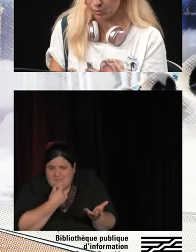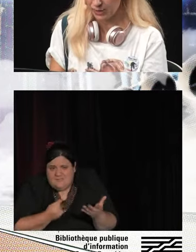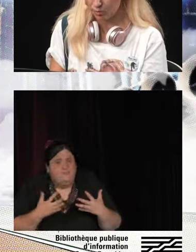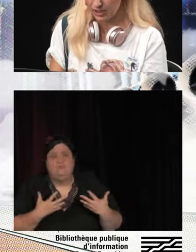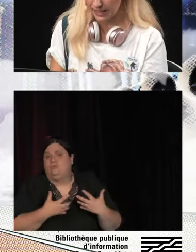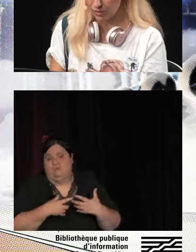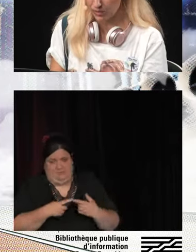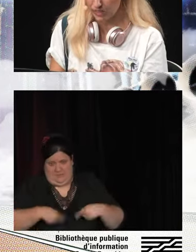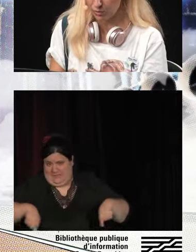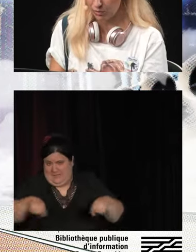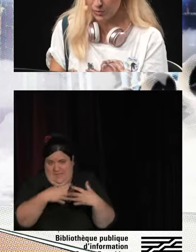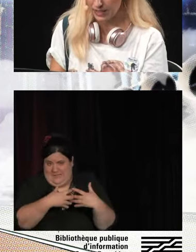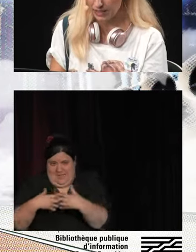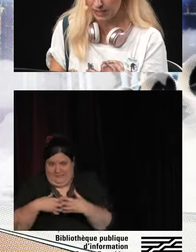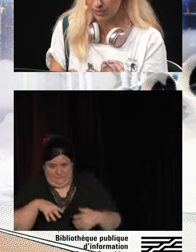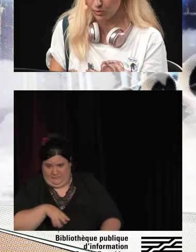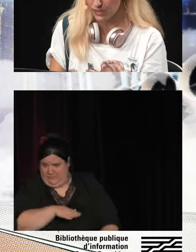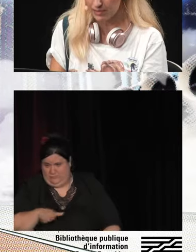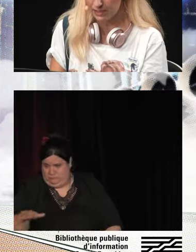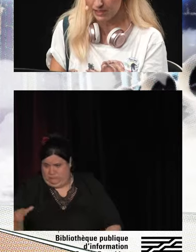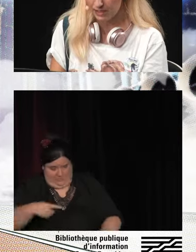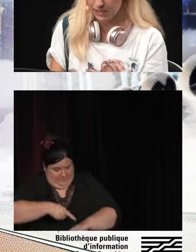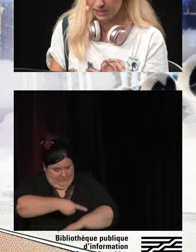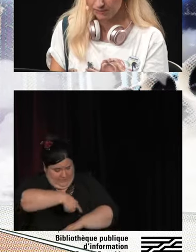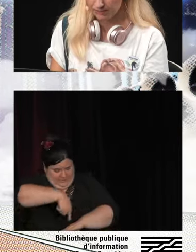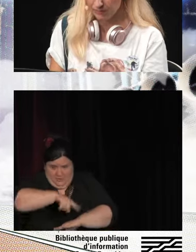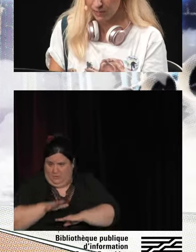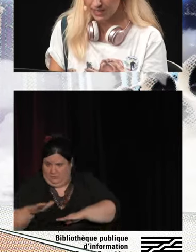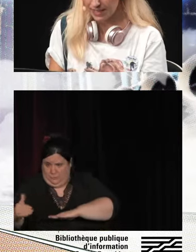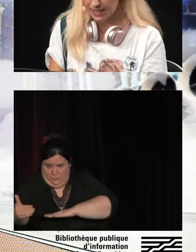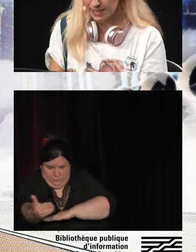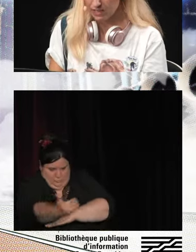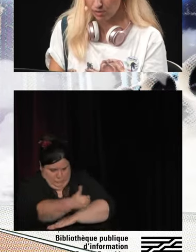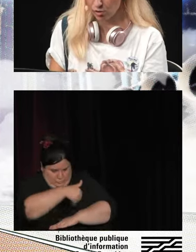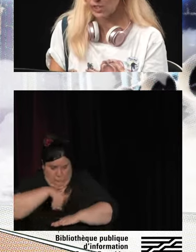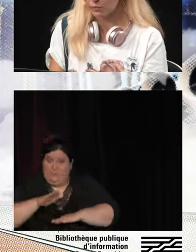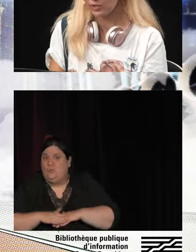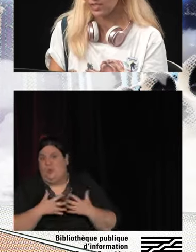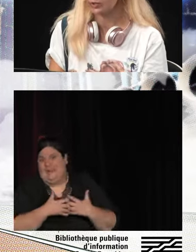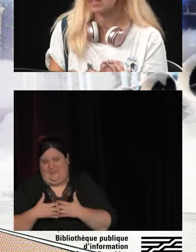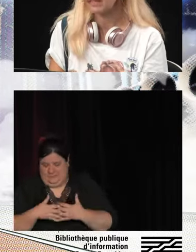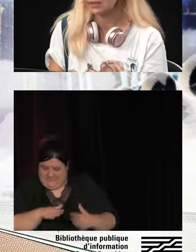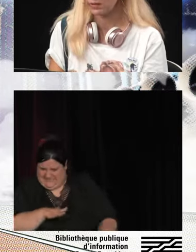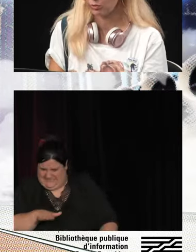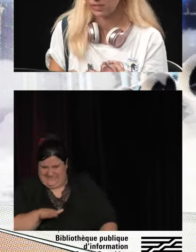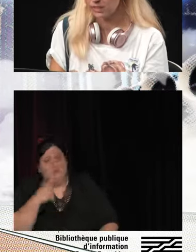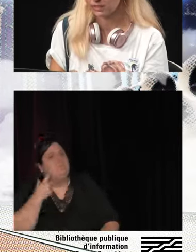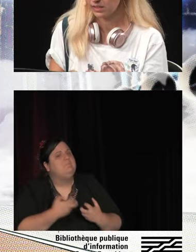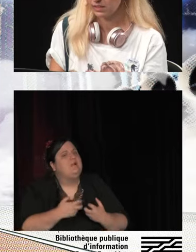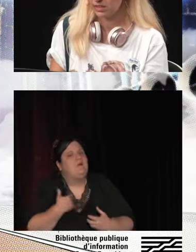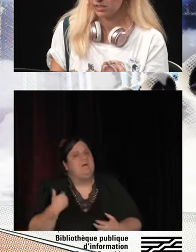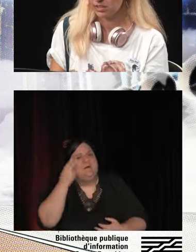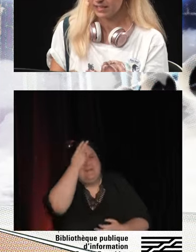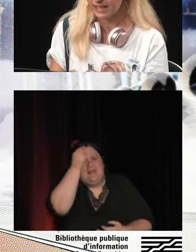glace. Il faut tourner autour du carré dans le sens des aiguilles d'une montre. Hein. Rien de bien sorcier, mais... Comme c'est de la glace, jurisprudence Tintin au Tibet, hein, on a vu tout à